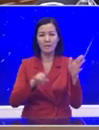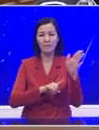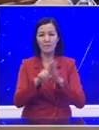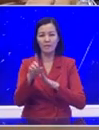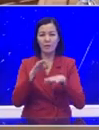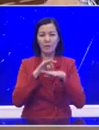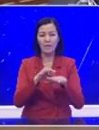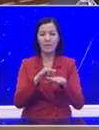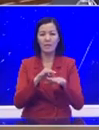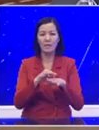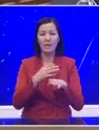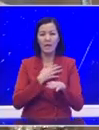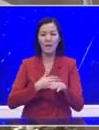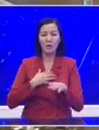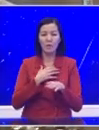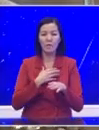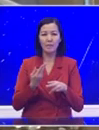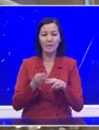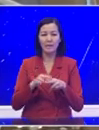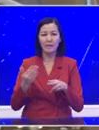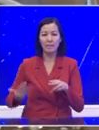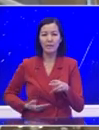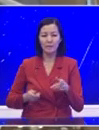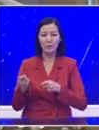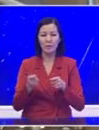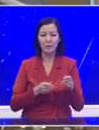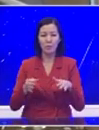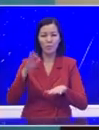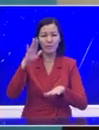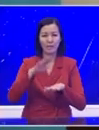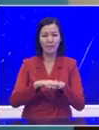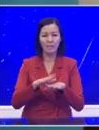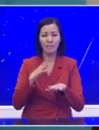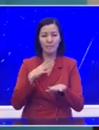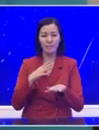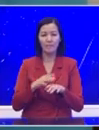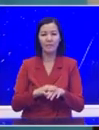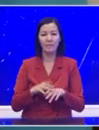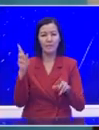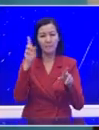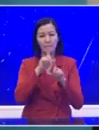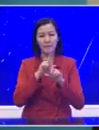әлеуметтік маңыз бар ең негізгілерінде де жиынға төрағалық еткен Амандық Ғаббасұлы. Школы,